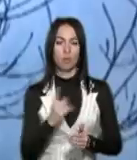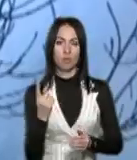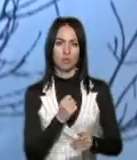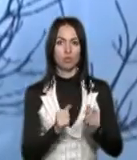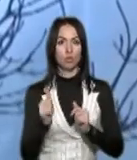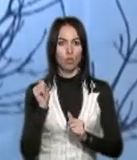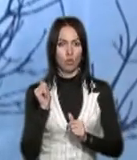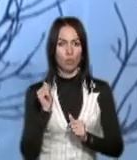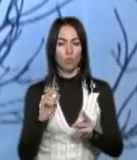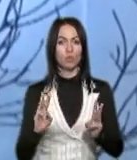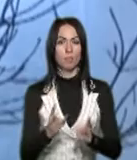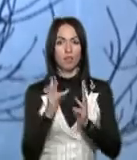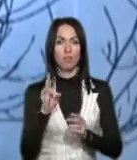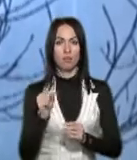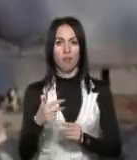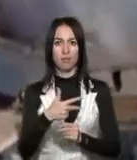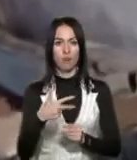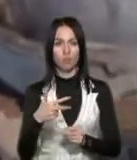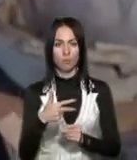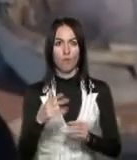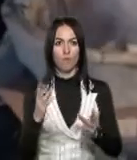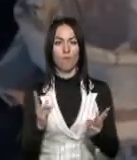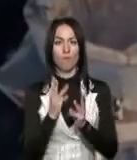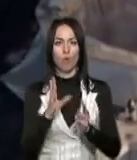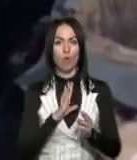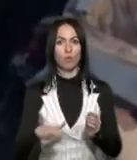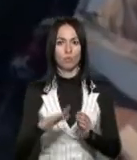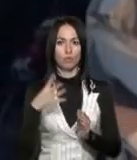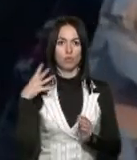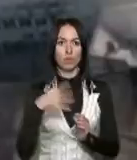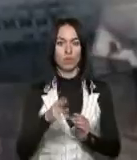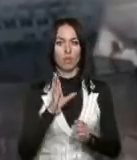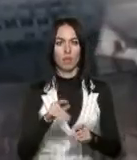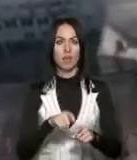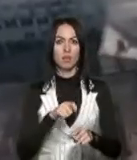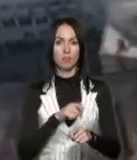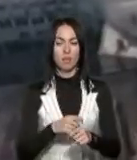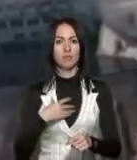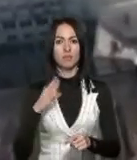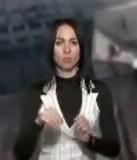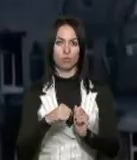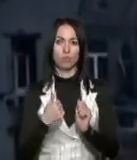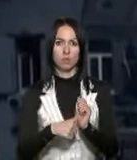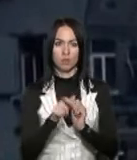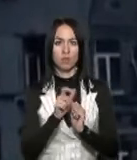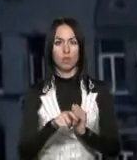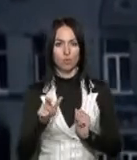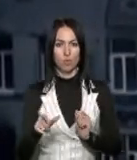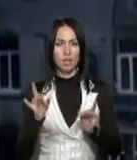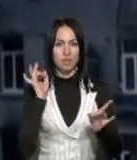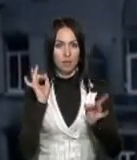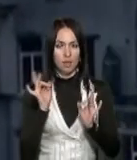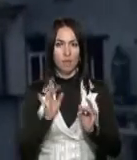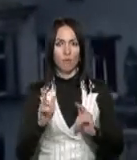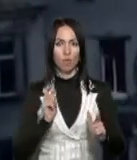тиждень тому. Спалахнуло на третьому поверсі, вогонь охопив 4000 квадратних метрів, загинуло 16 людей.